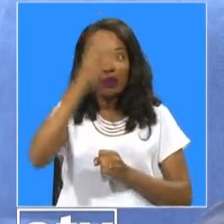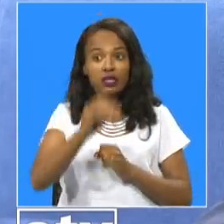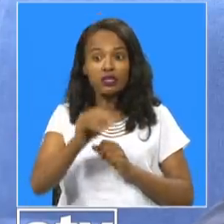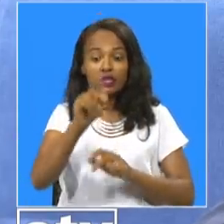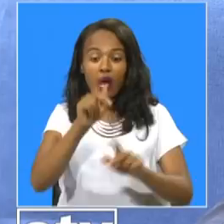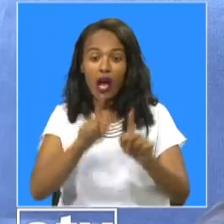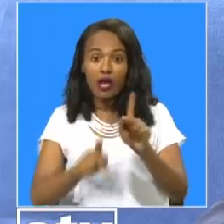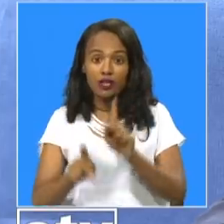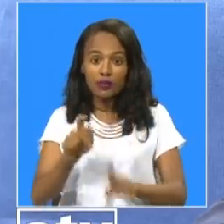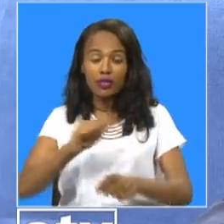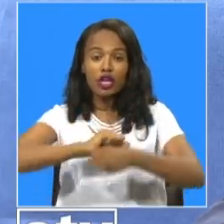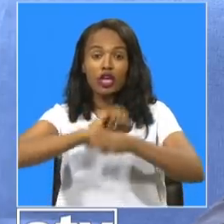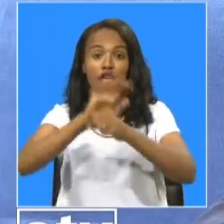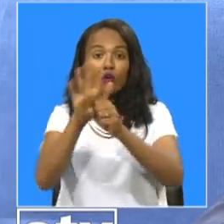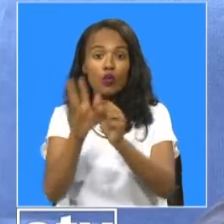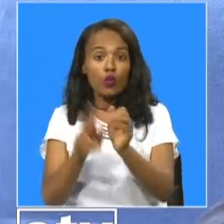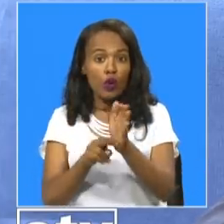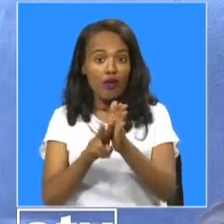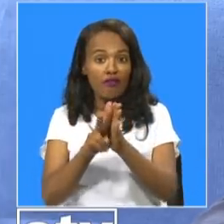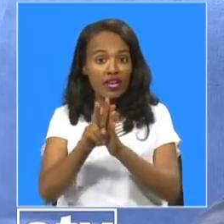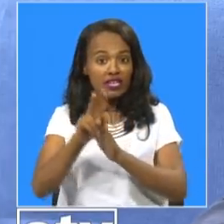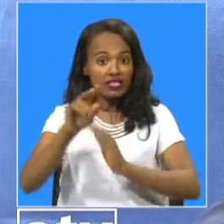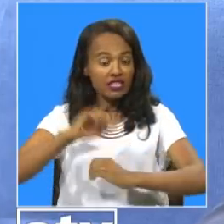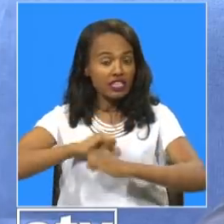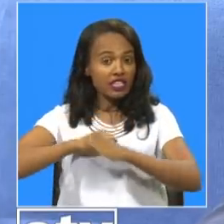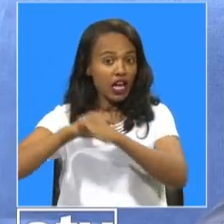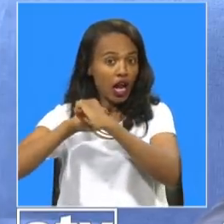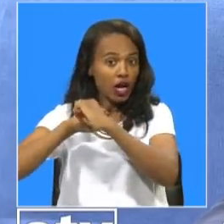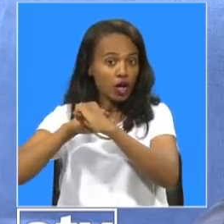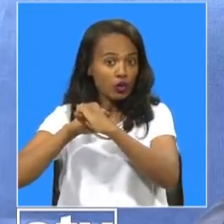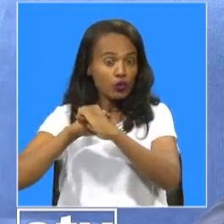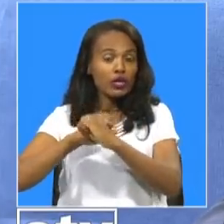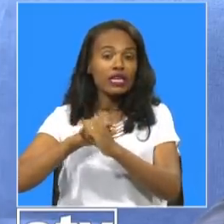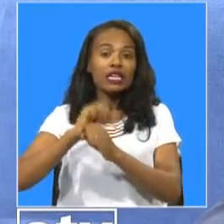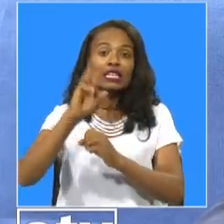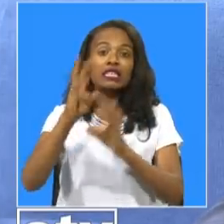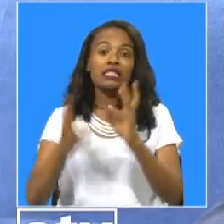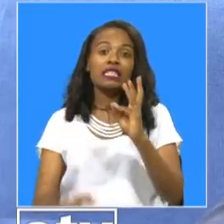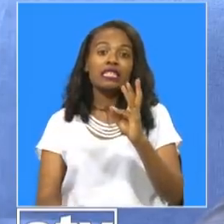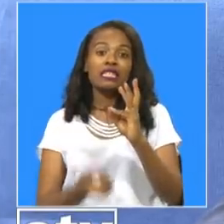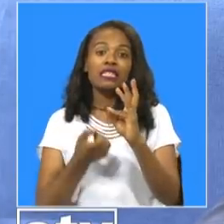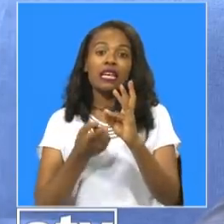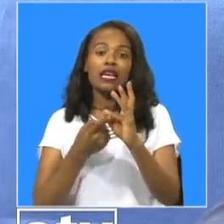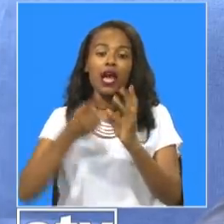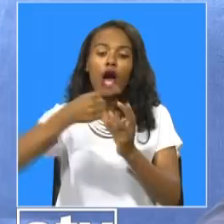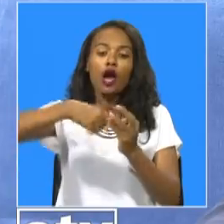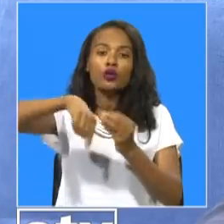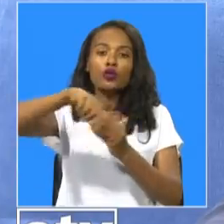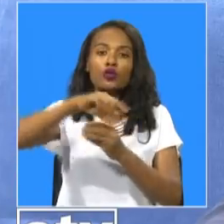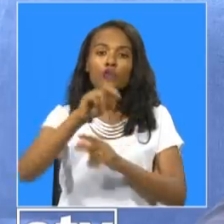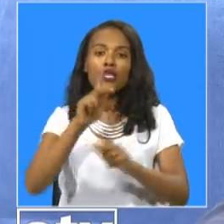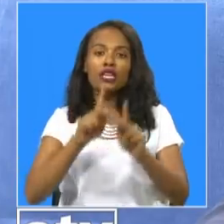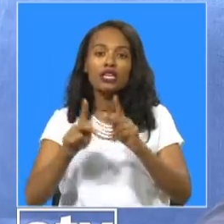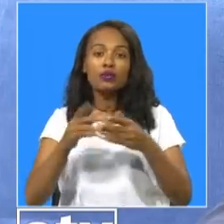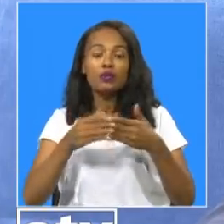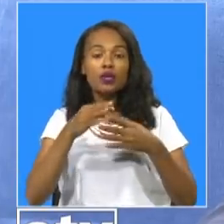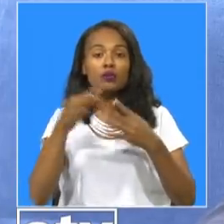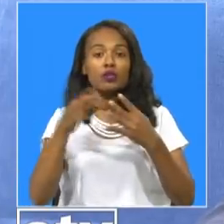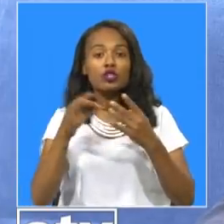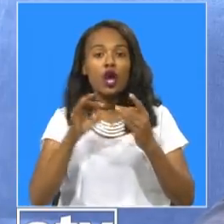ህዝብ የኮሮና ቫይረስ እየተከላከልኩኝ ስድስተኛ ዙር የህዝብ